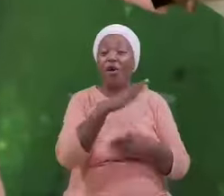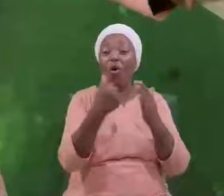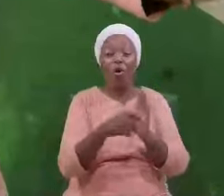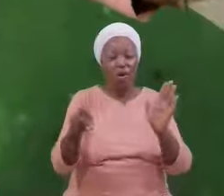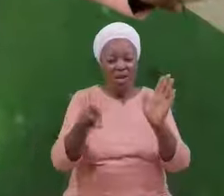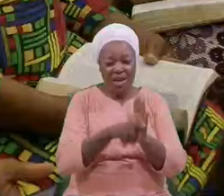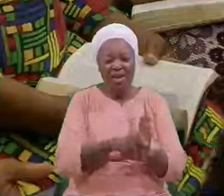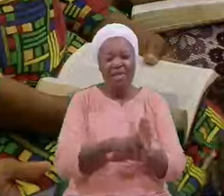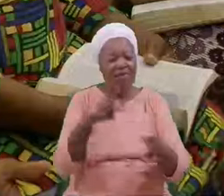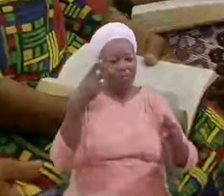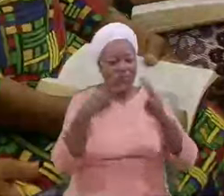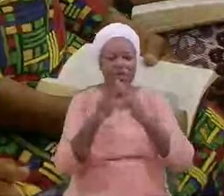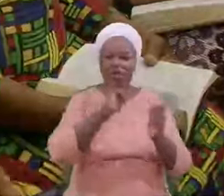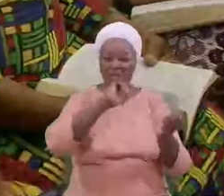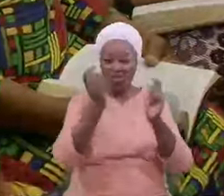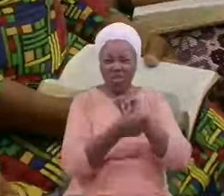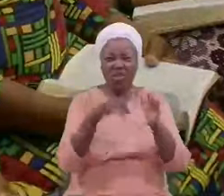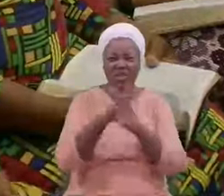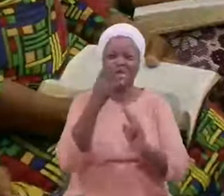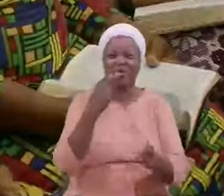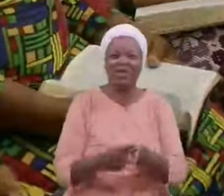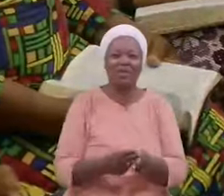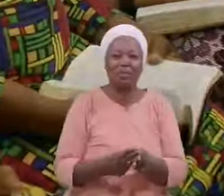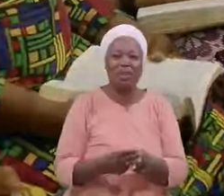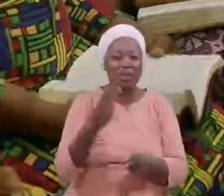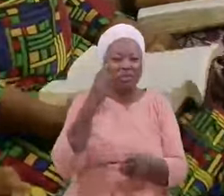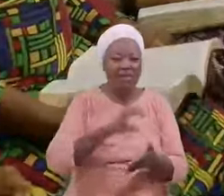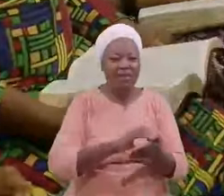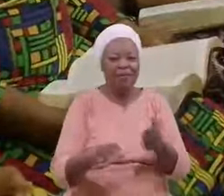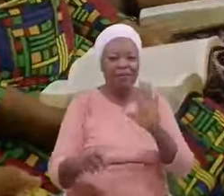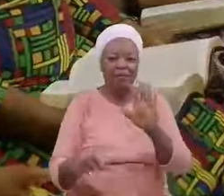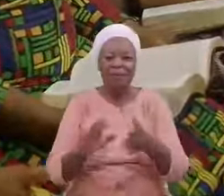changer. Voilà le verset 5.